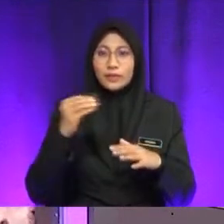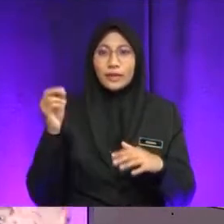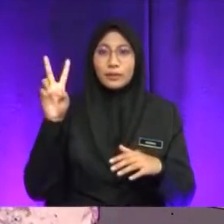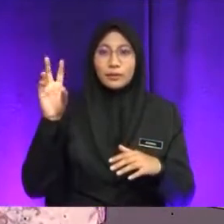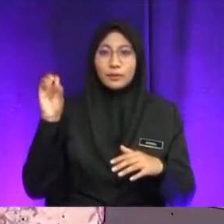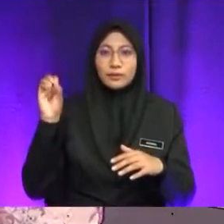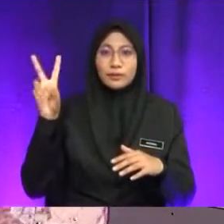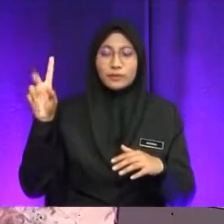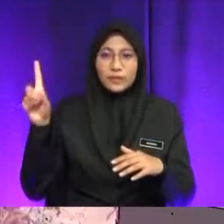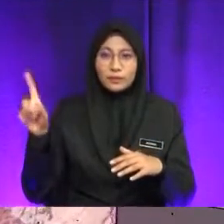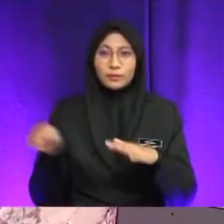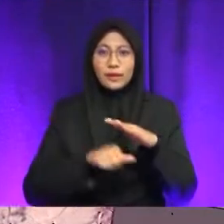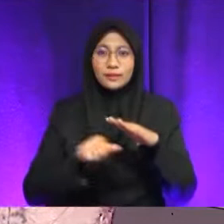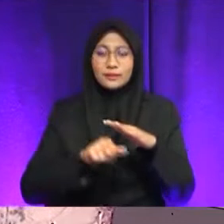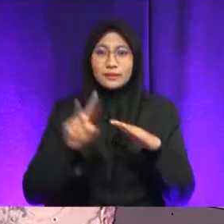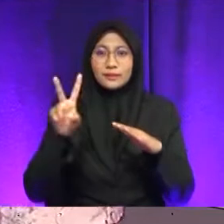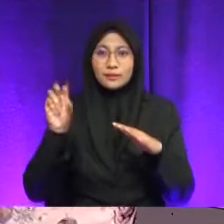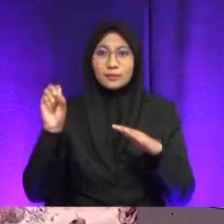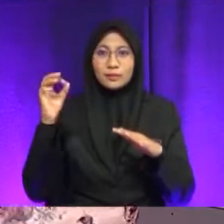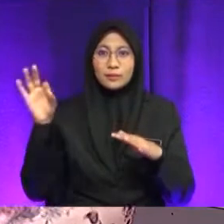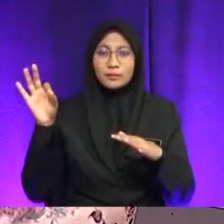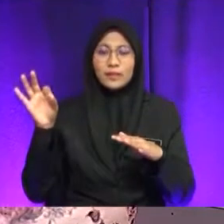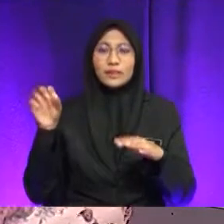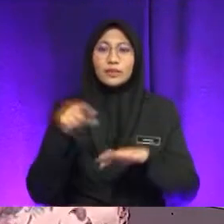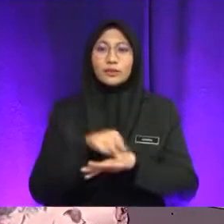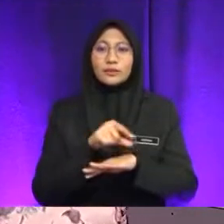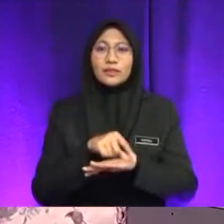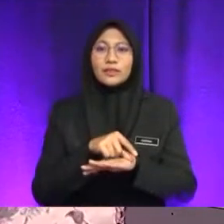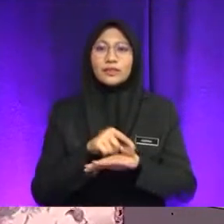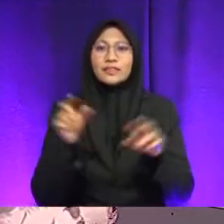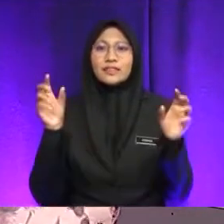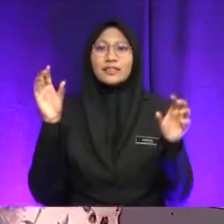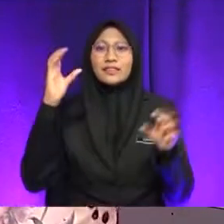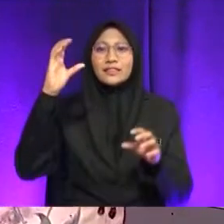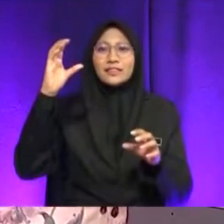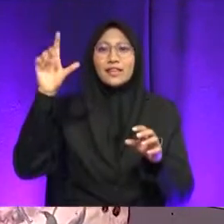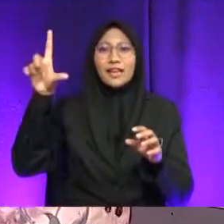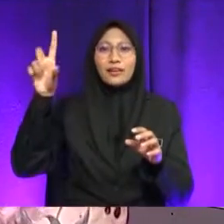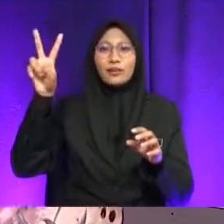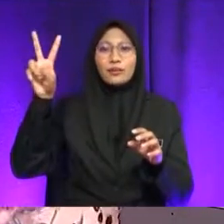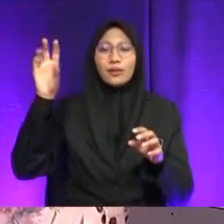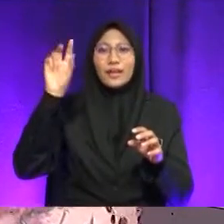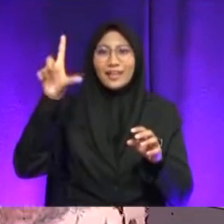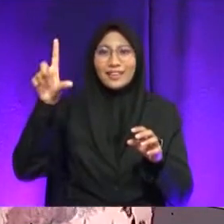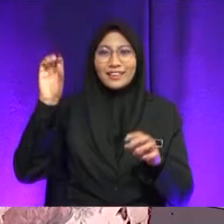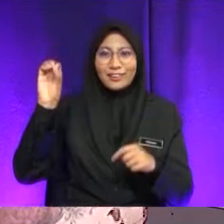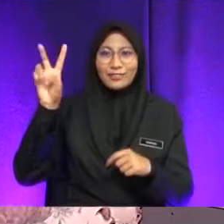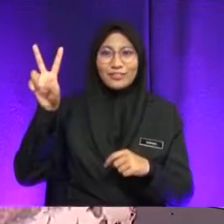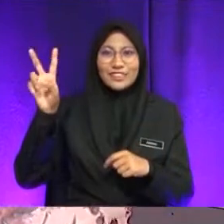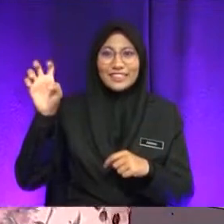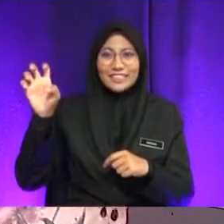perlu menggunakan tadilah apa tuh jins ataupun jadwal ya kita nyatanya murid saya apa jawabannya